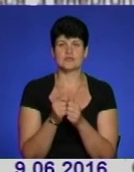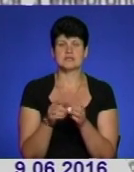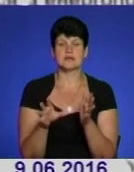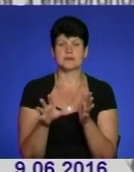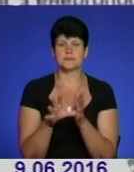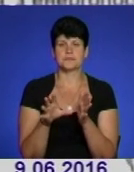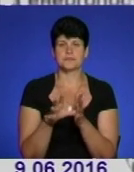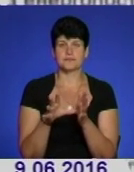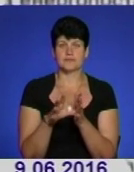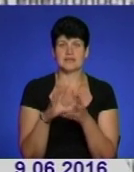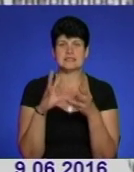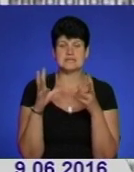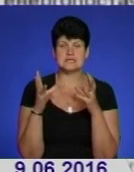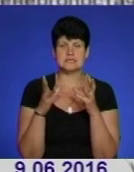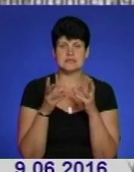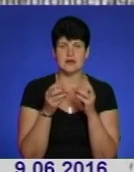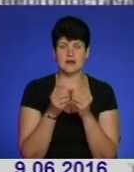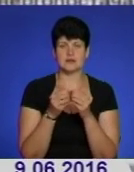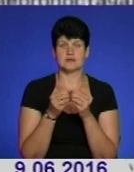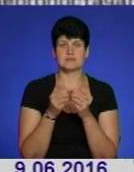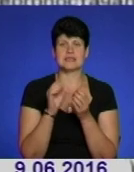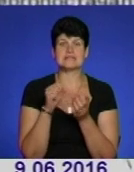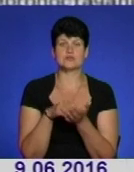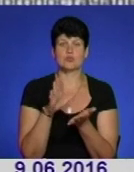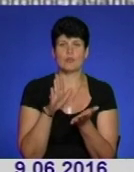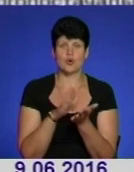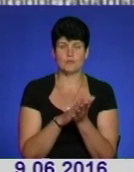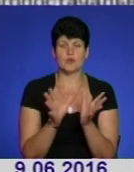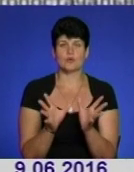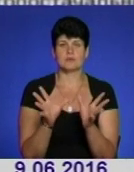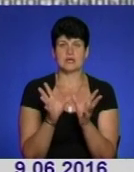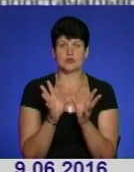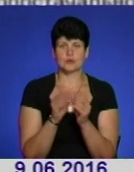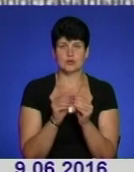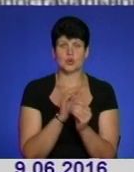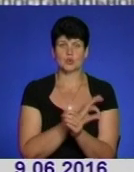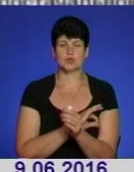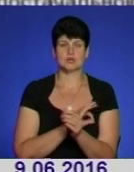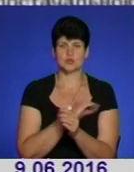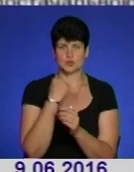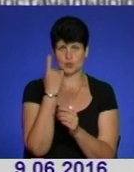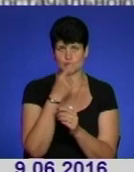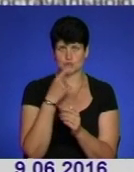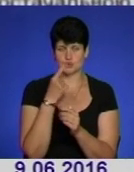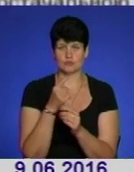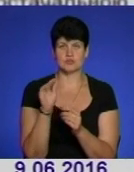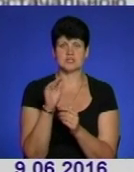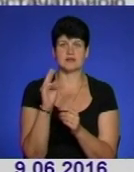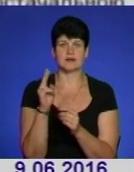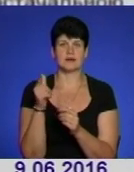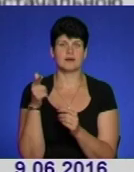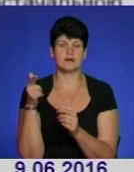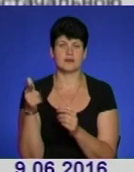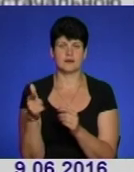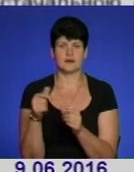енергопостачальною організацією за загальним розрахунковим засобом обліку та об'єднане шляхом створення юридичної особи житлово-експлуатаційним